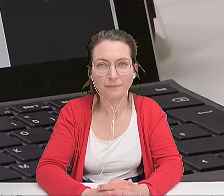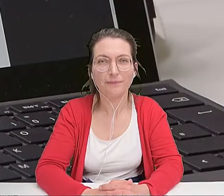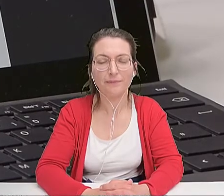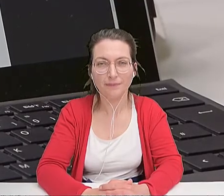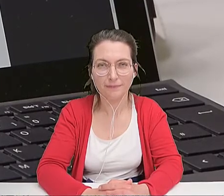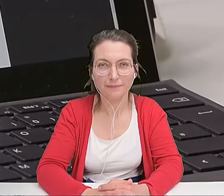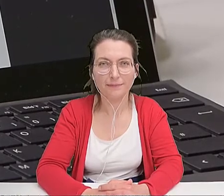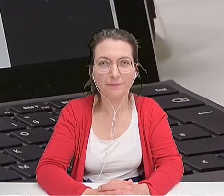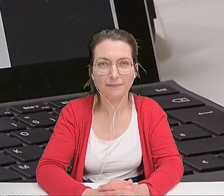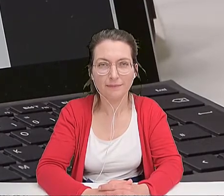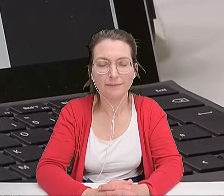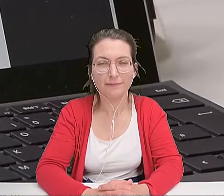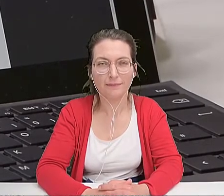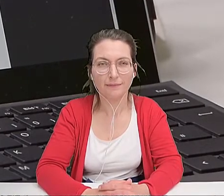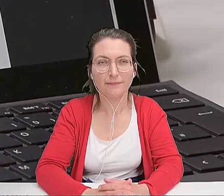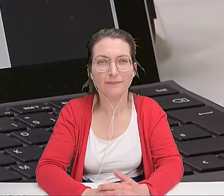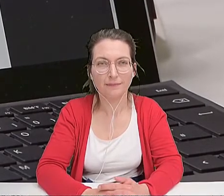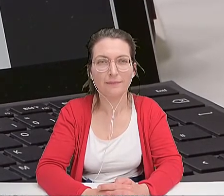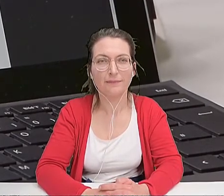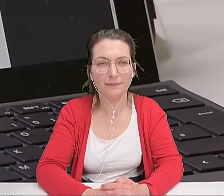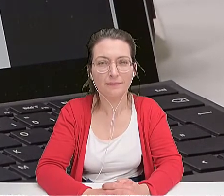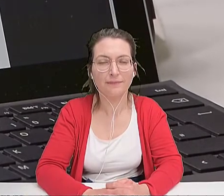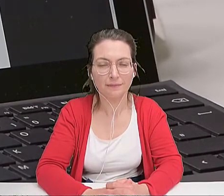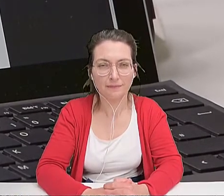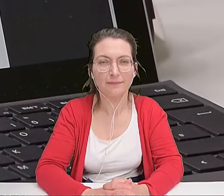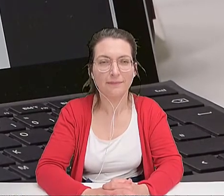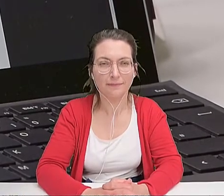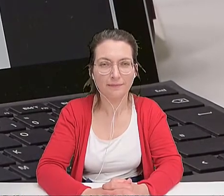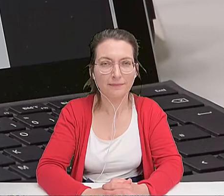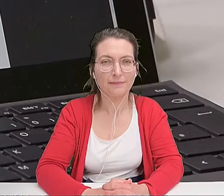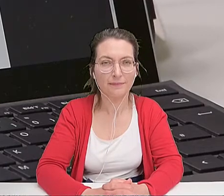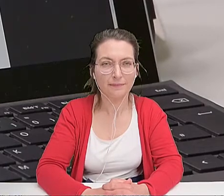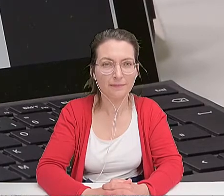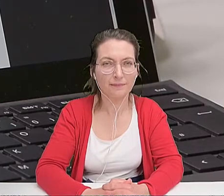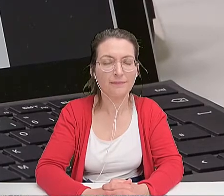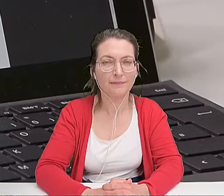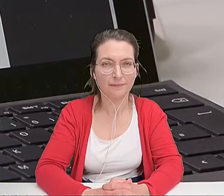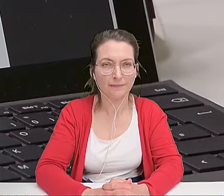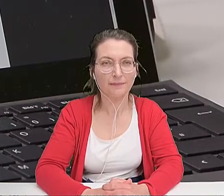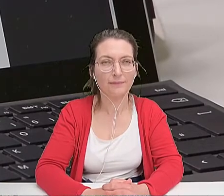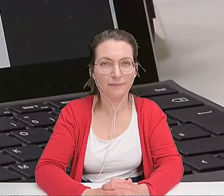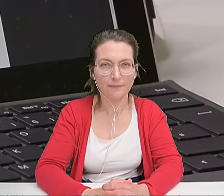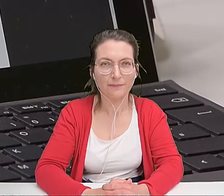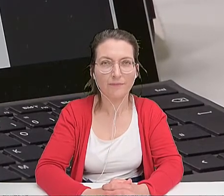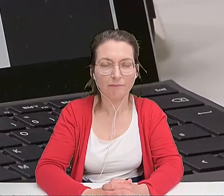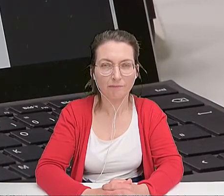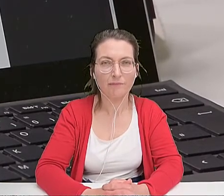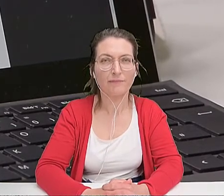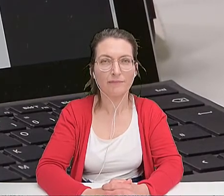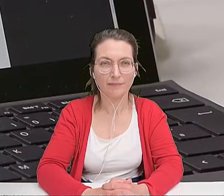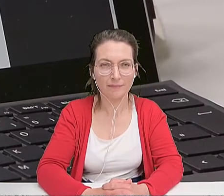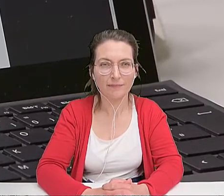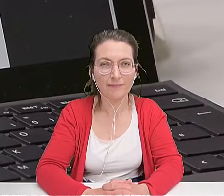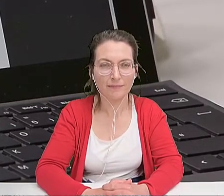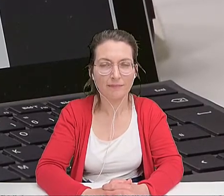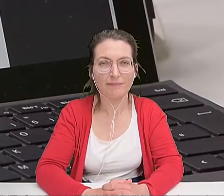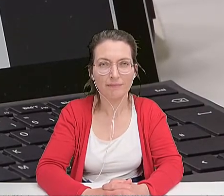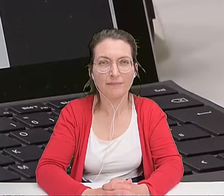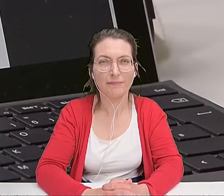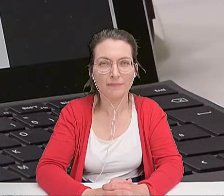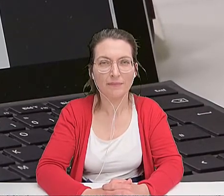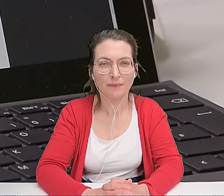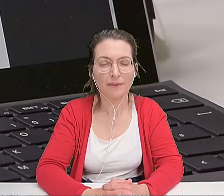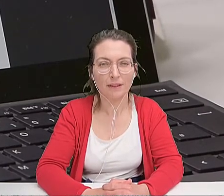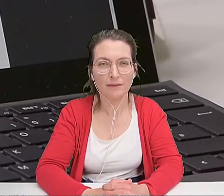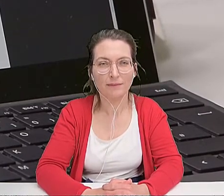also wer informatisch Probleme lösen kann, löst die systematisch, überlegt, denkt wirklich über alle Möglichkeiten nach, sonst macht er seinen Job nicht gut. Und das ist durchaus eine